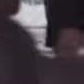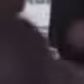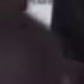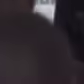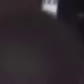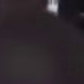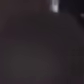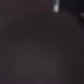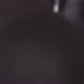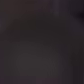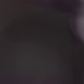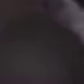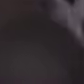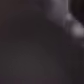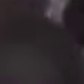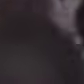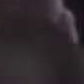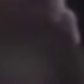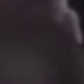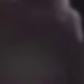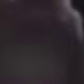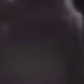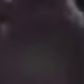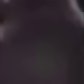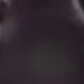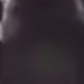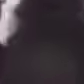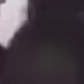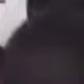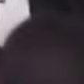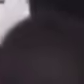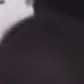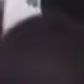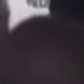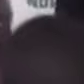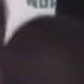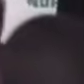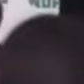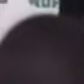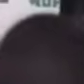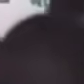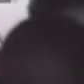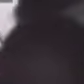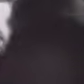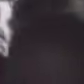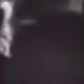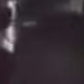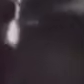Holy